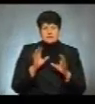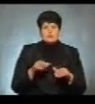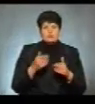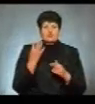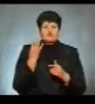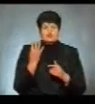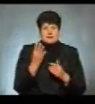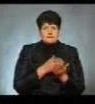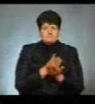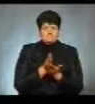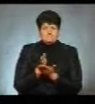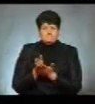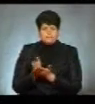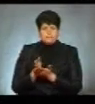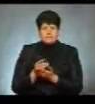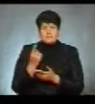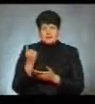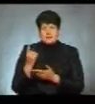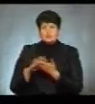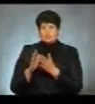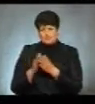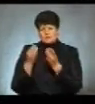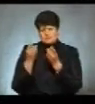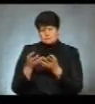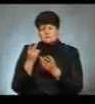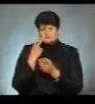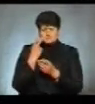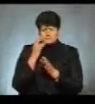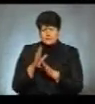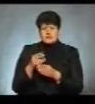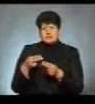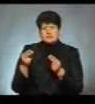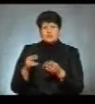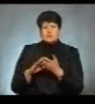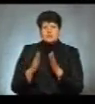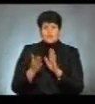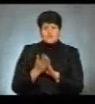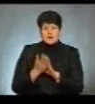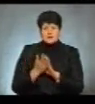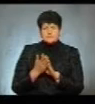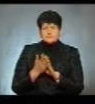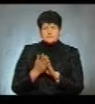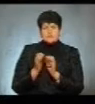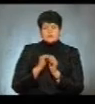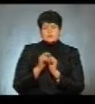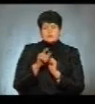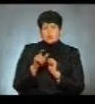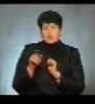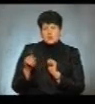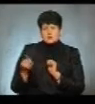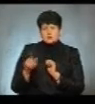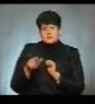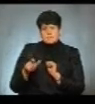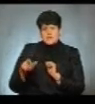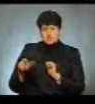моделі. Це є договір, класичний договір, де будуть заключатися договори з кожним